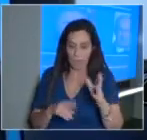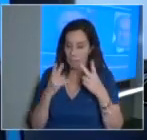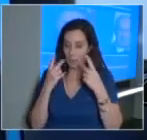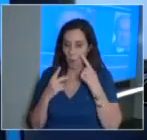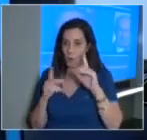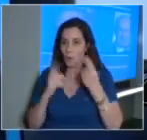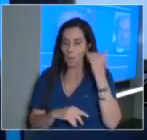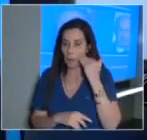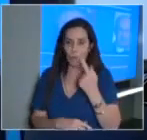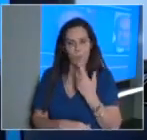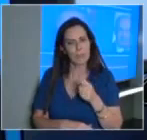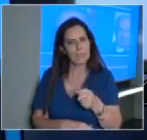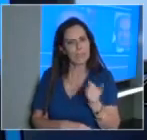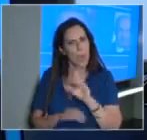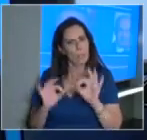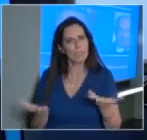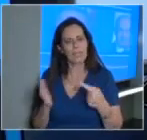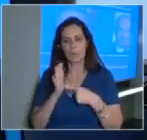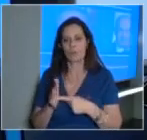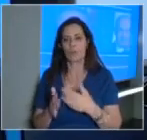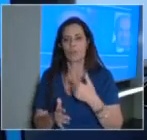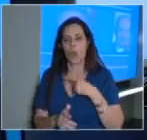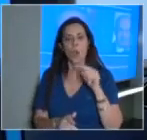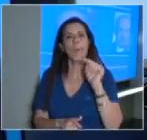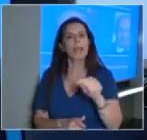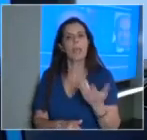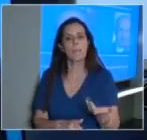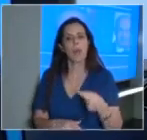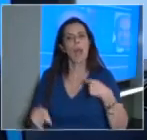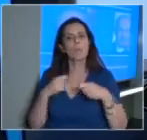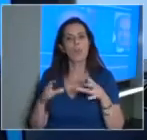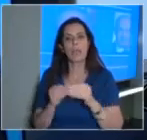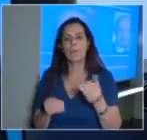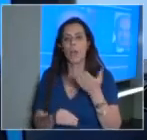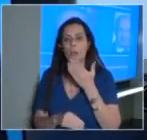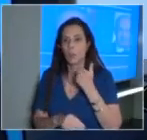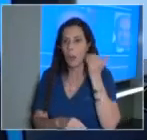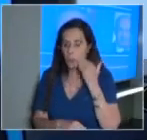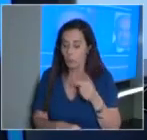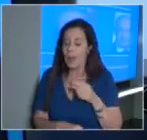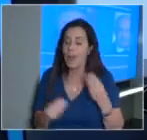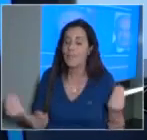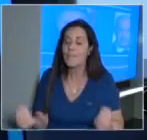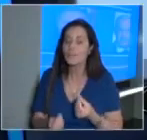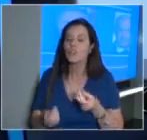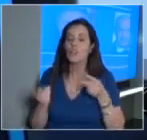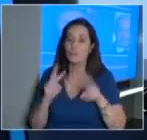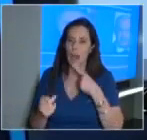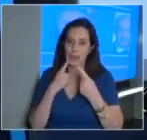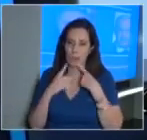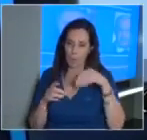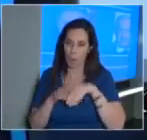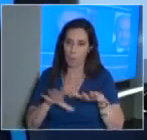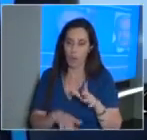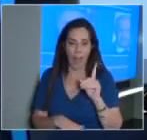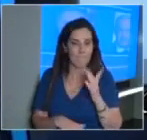שקורה בארצות הברית, ואומרים, תראו, זה לא בסדר למשל, שאנחנו לא מגיעים לפשרה עם היהדות ארצות הברית, אבל אלה הדברים שניתן לדבר בתוך